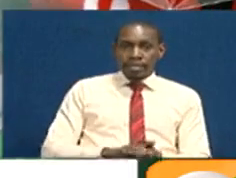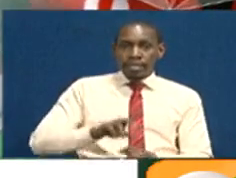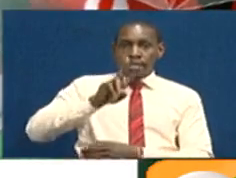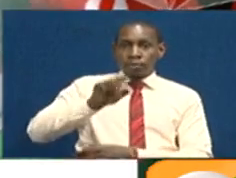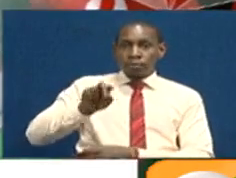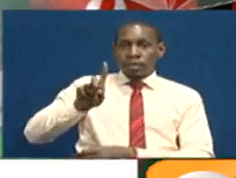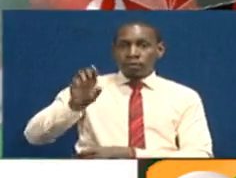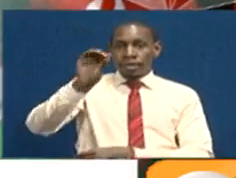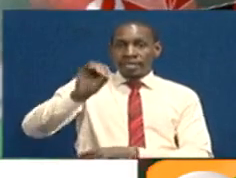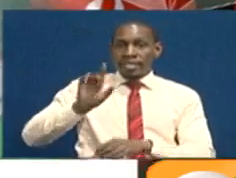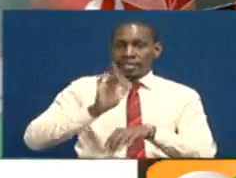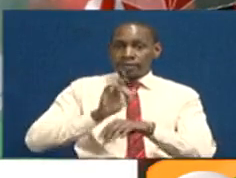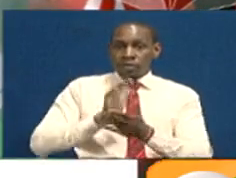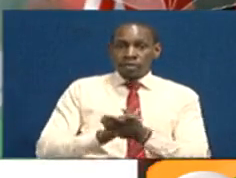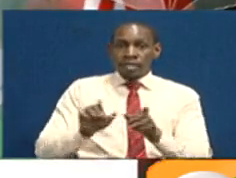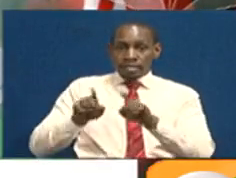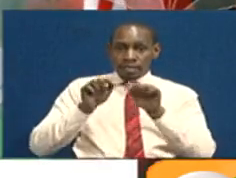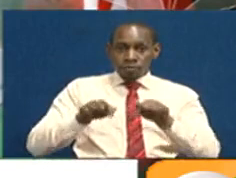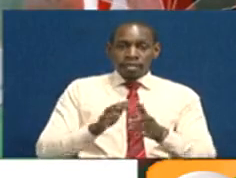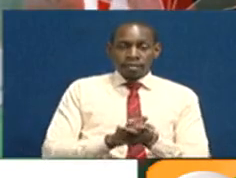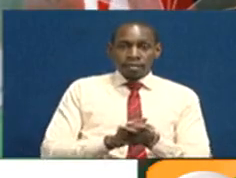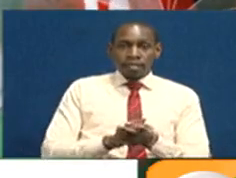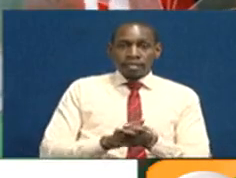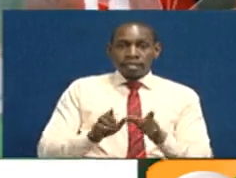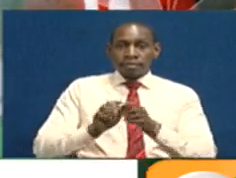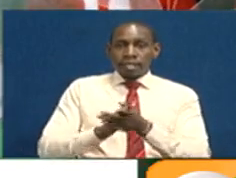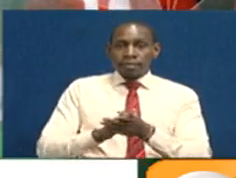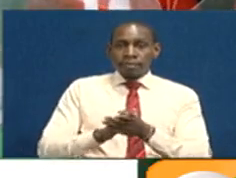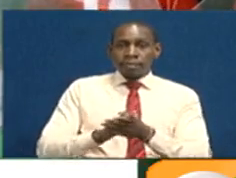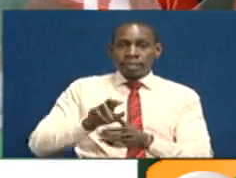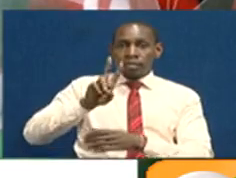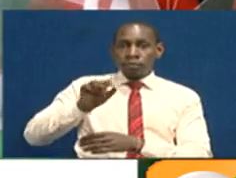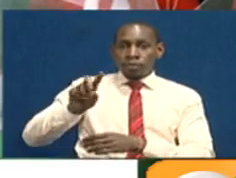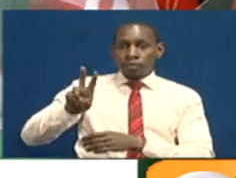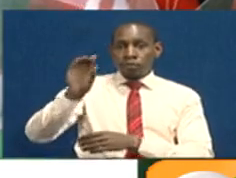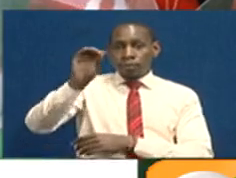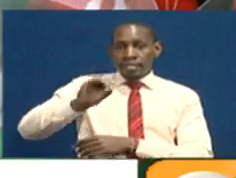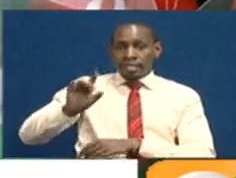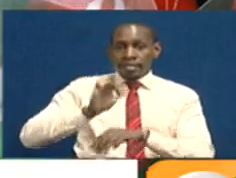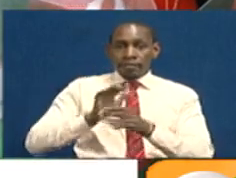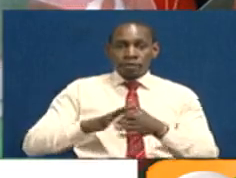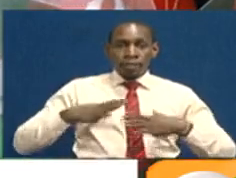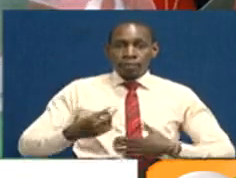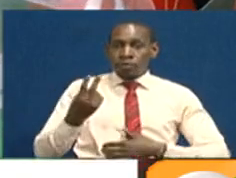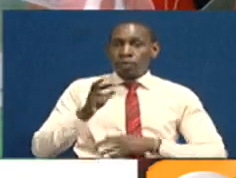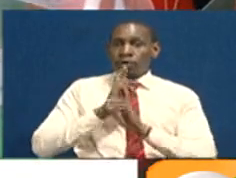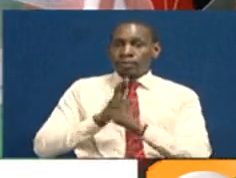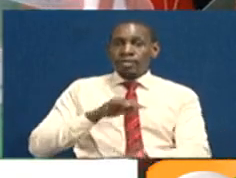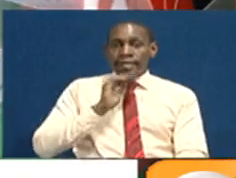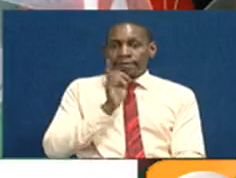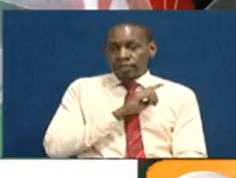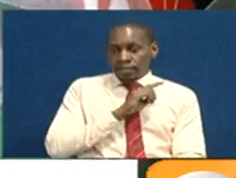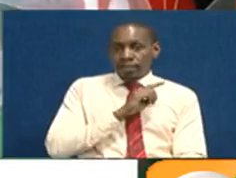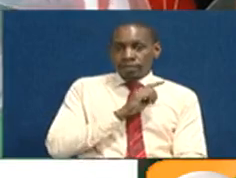asilimia 2.1 ya maambukizi, na hii leo kiwango hiki kikifika asilimia 2.2. Watu wawili wakiripotiwa